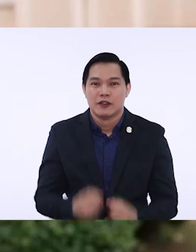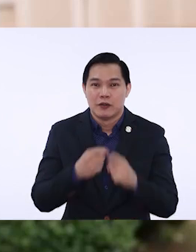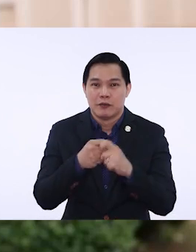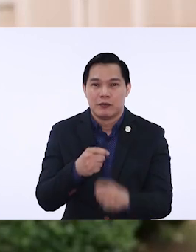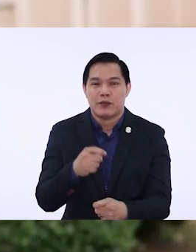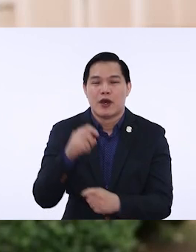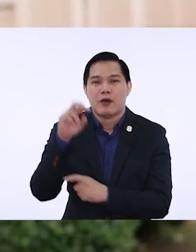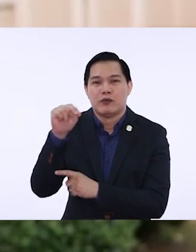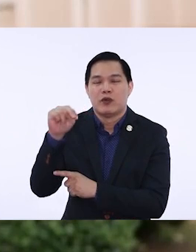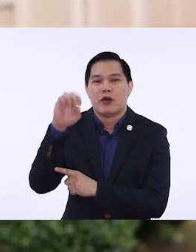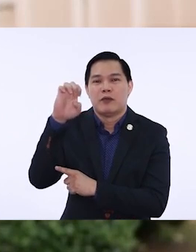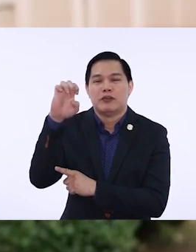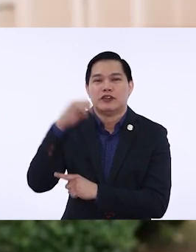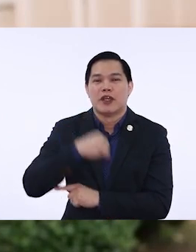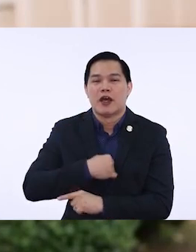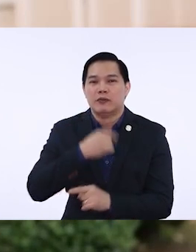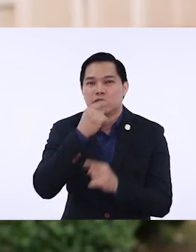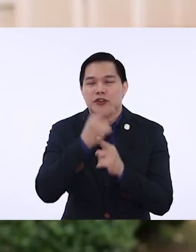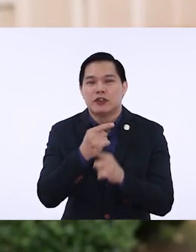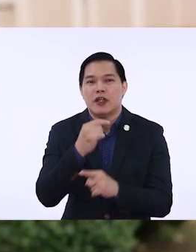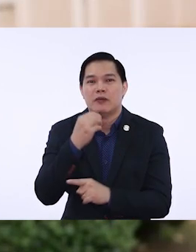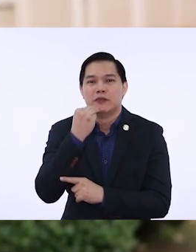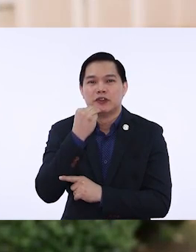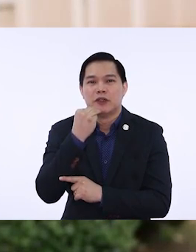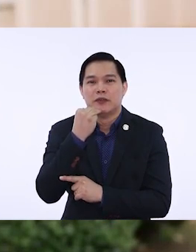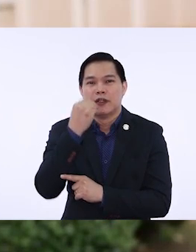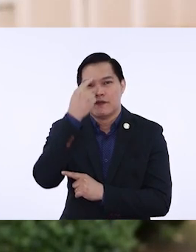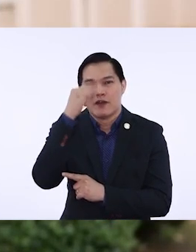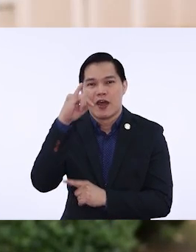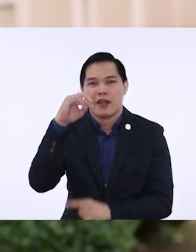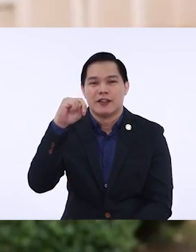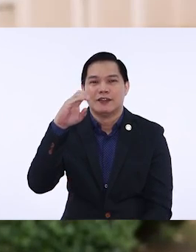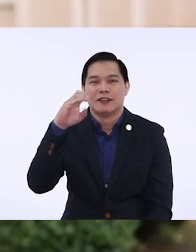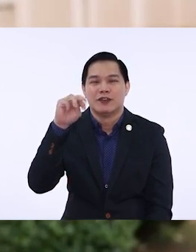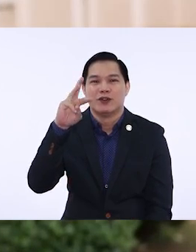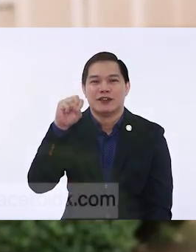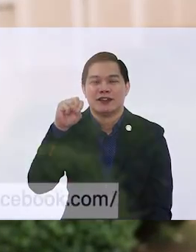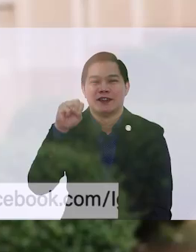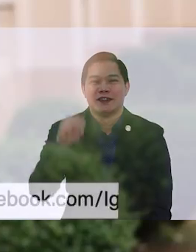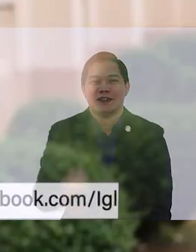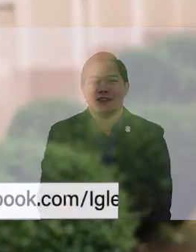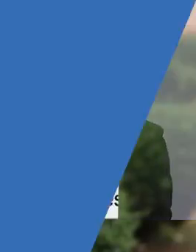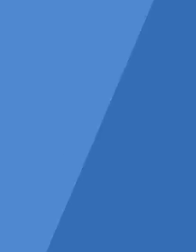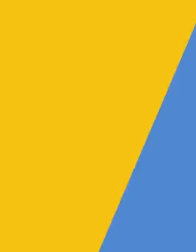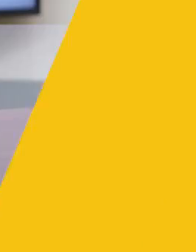From Cabanatuan City, I'm Sister Krishel Manday for Iglesia Ni Cristo News Network.